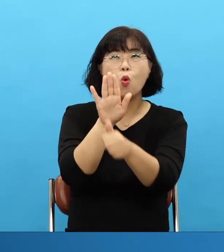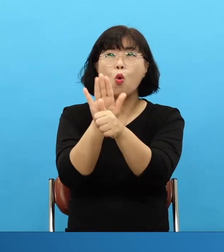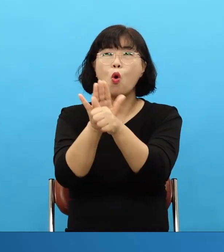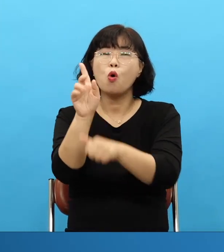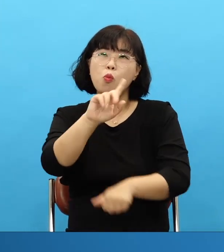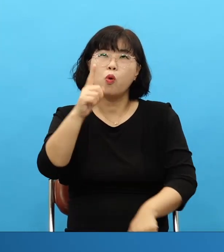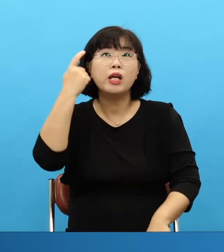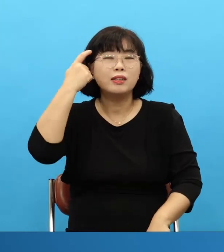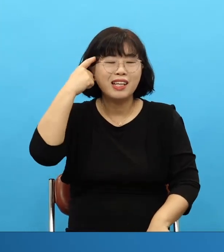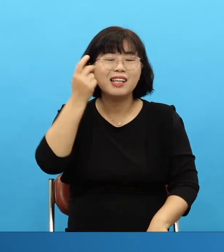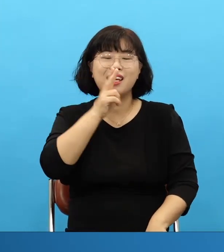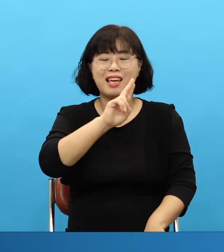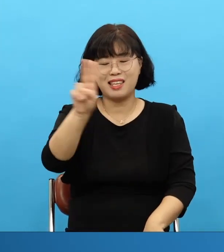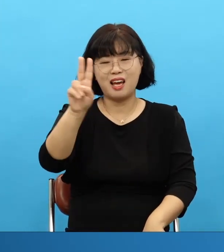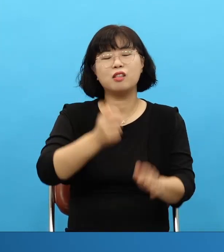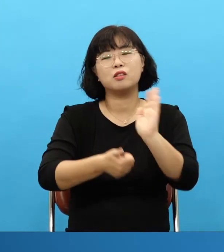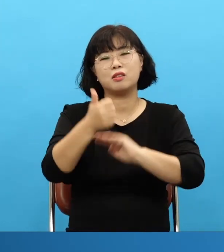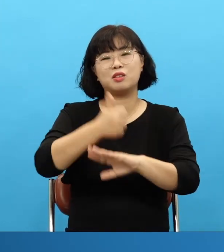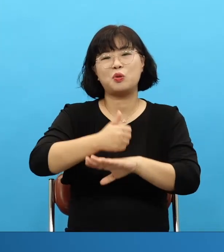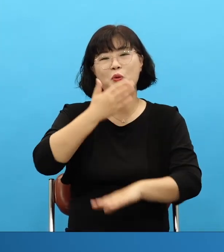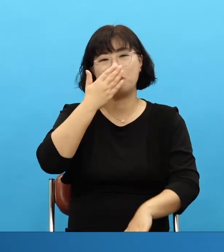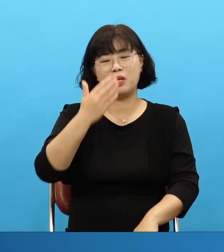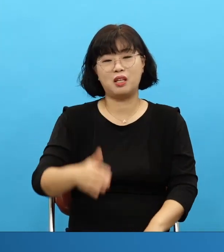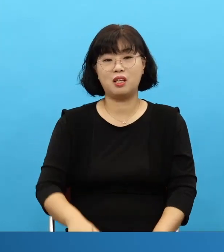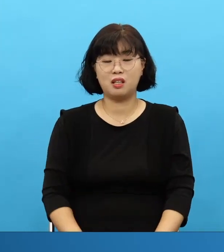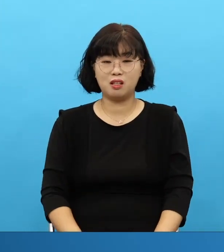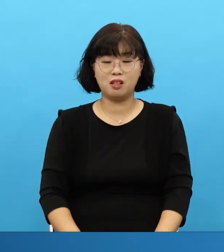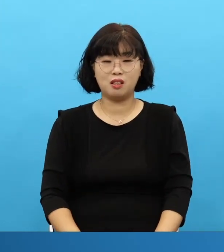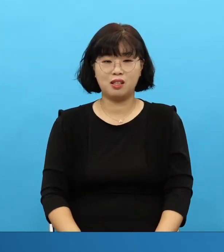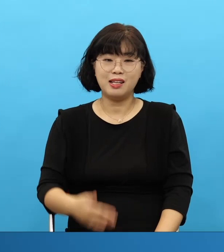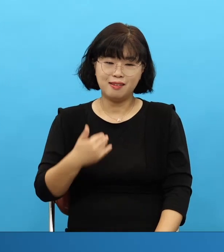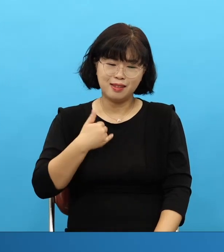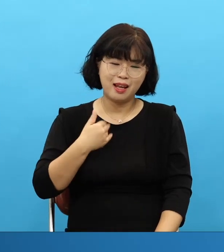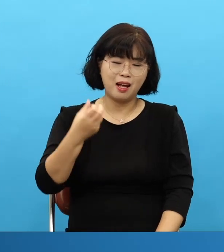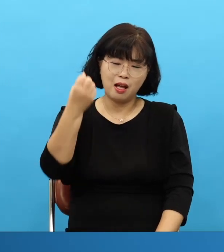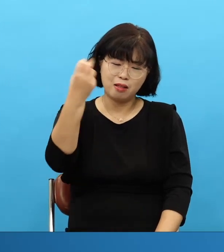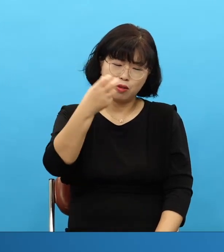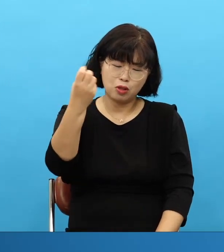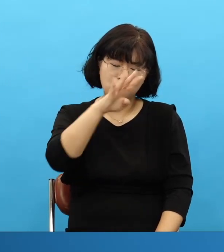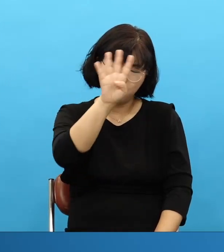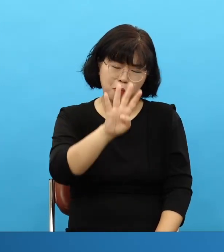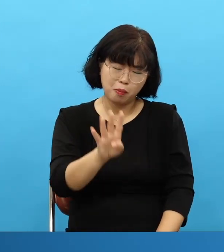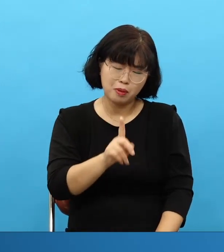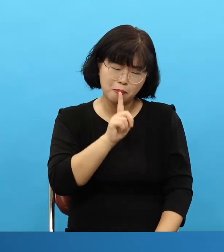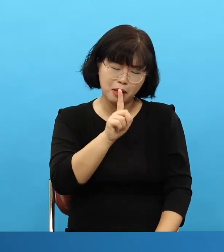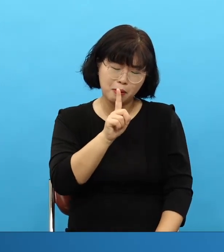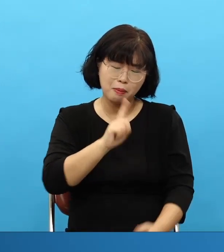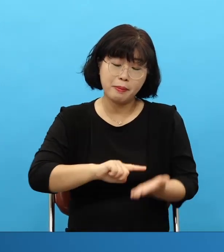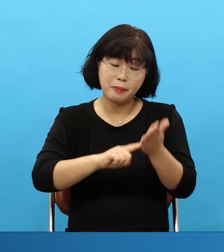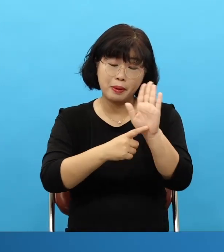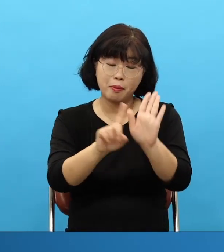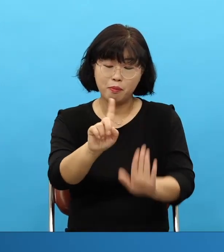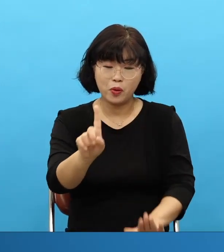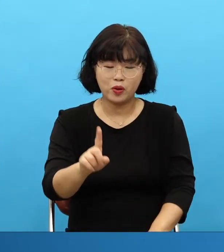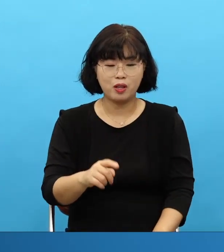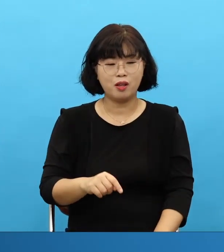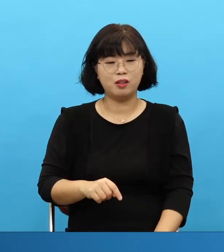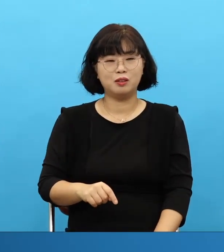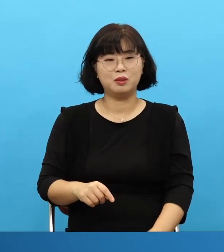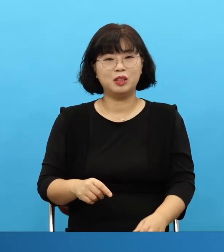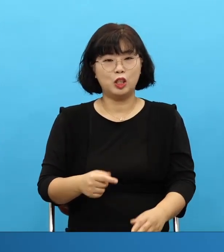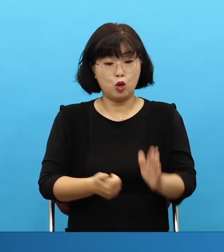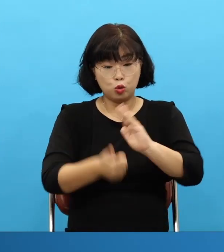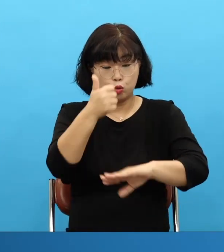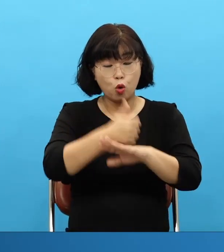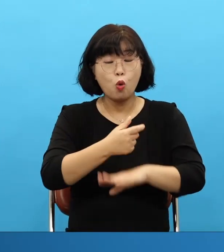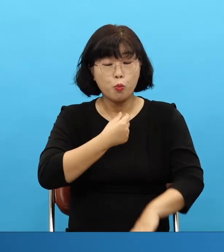말 아닙니까? 믿음이 좋든지 머리가 좋든지 성격이 좋든지 한 개는 좋아야 되거든요. That's why I always say you either have good faith or you have a good personality or